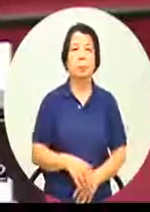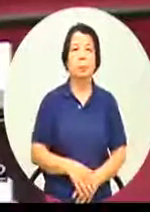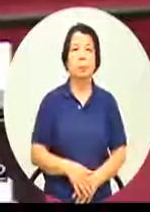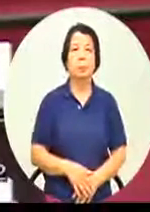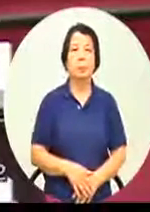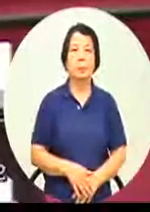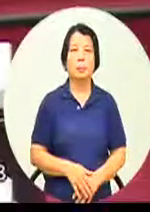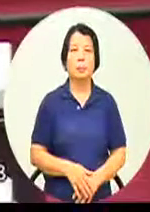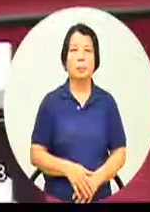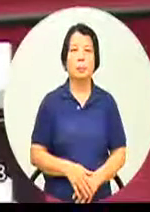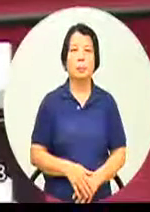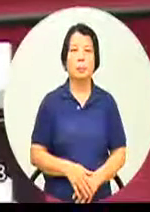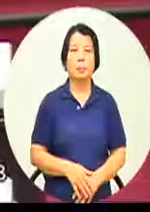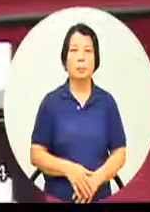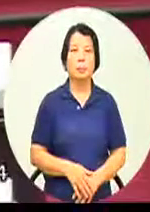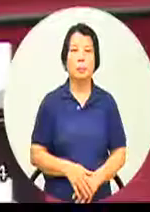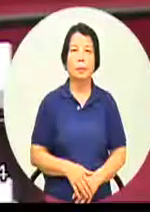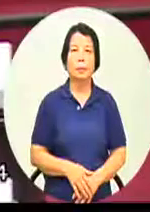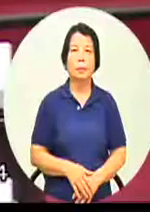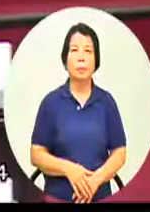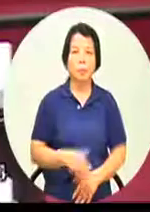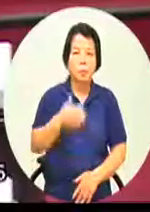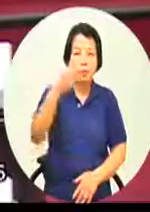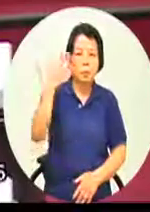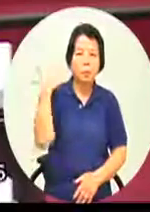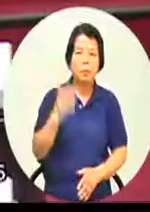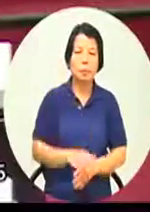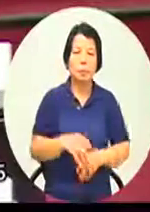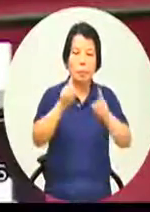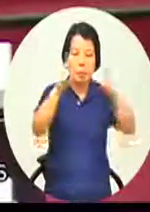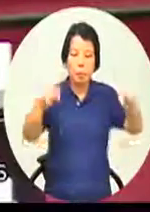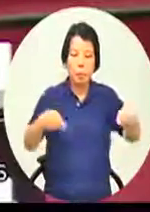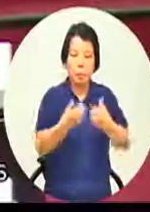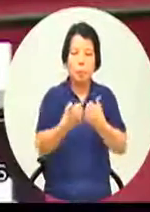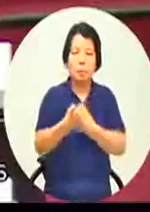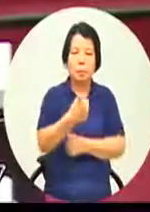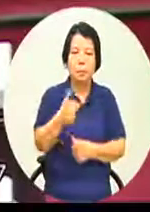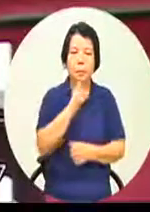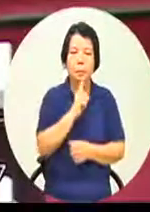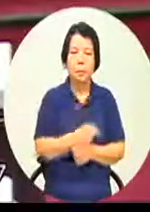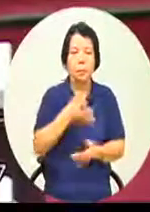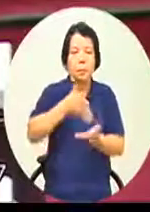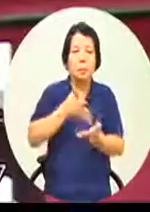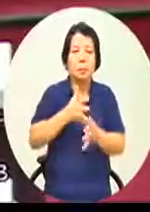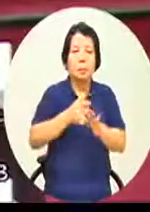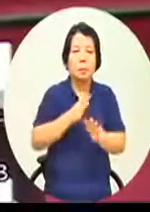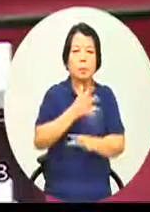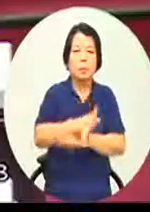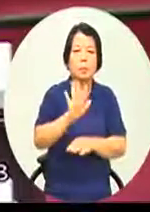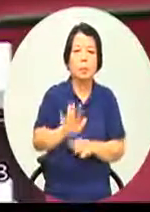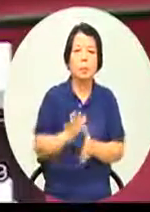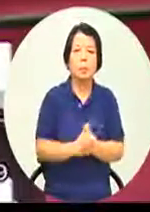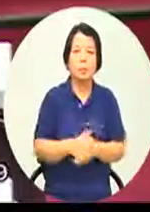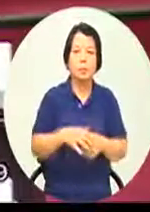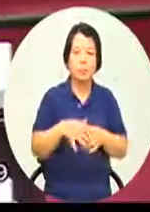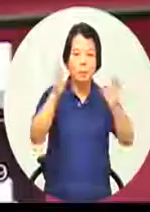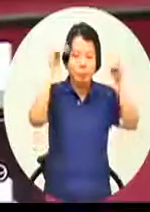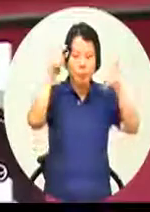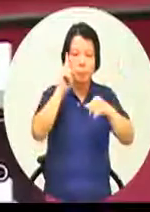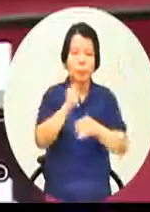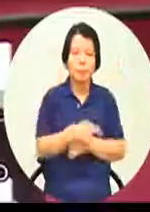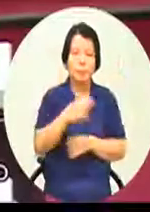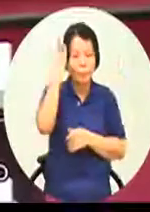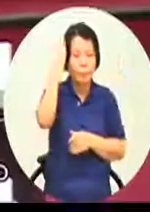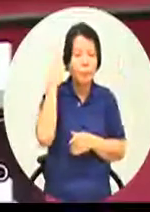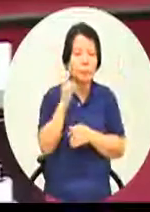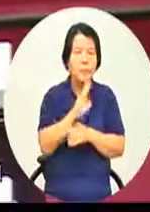好之前我们的周连武议员，那他有一只欧妈妈，然后呢他后来他